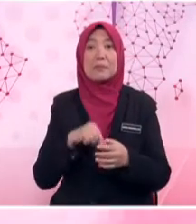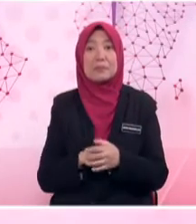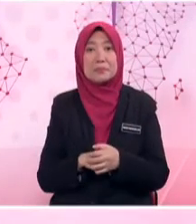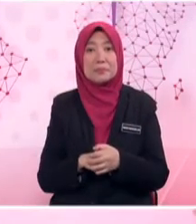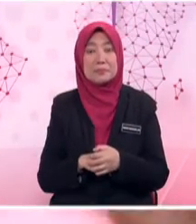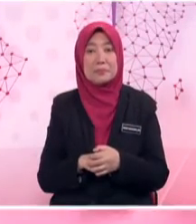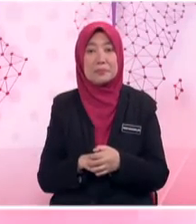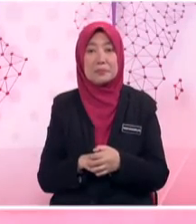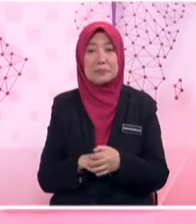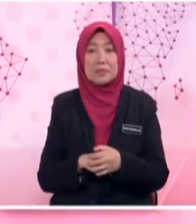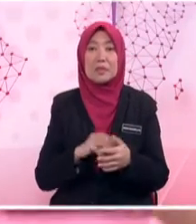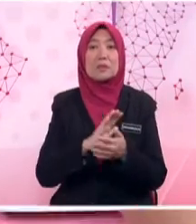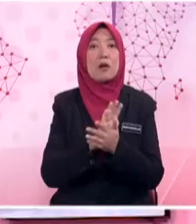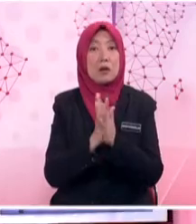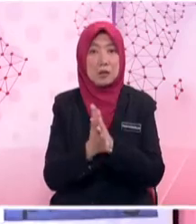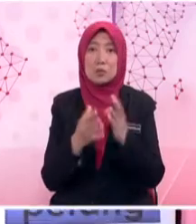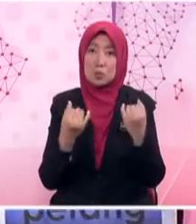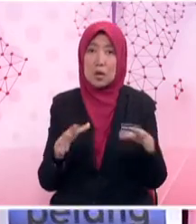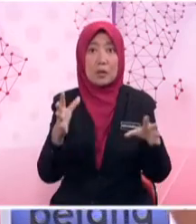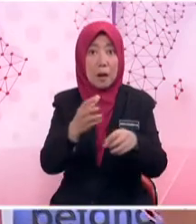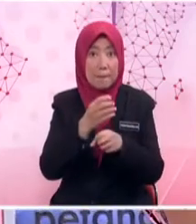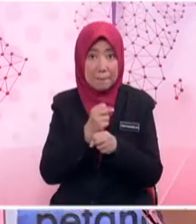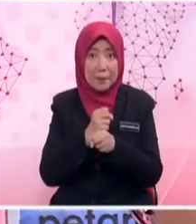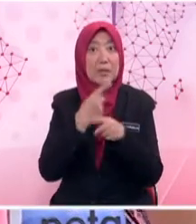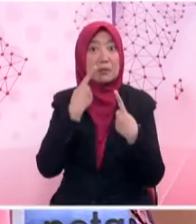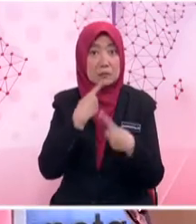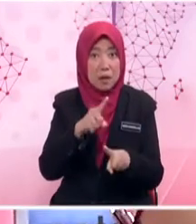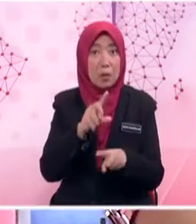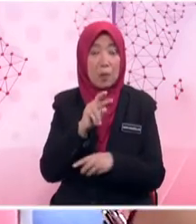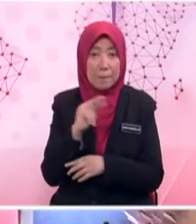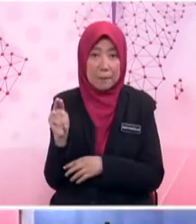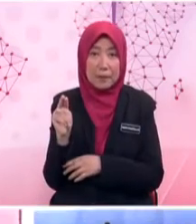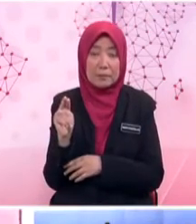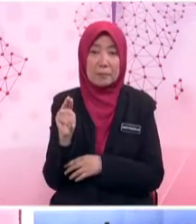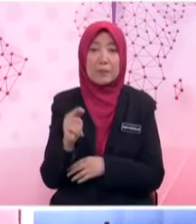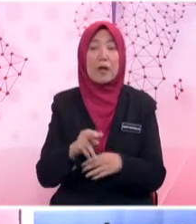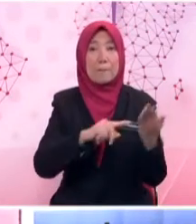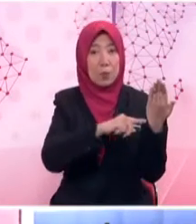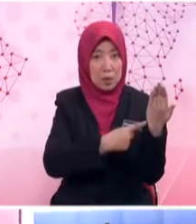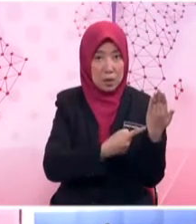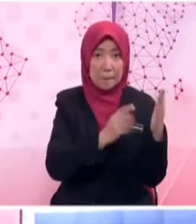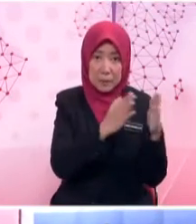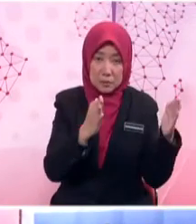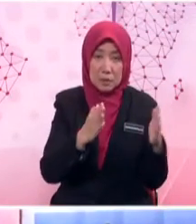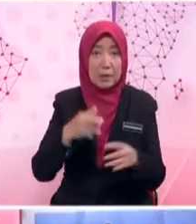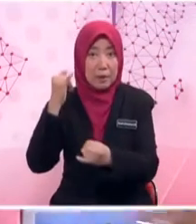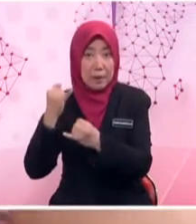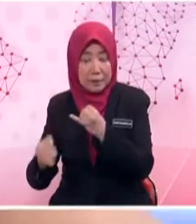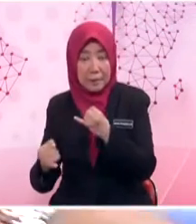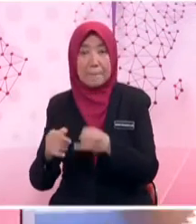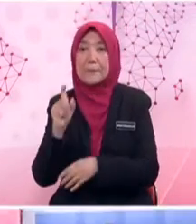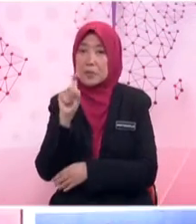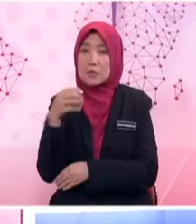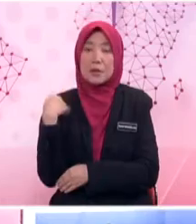ya. Ya. So, kita dah dapat dua jawapan ya di sini untuk jawapan yang terakhir dan yang pertama. Yang